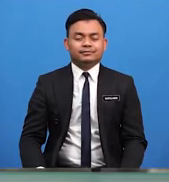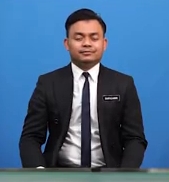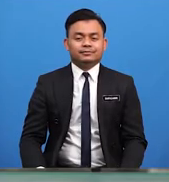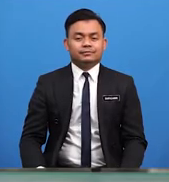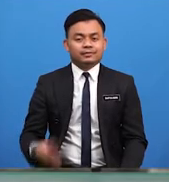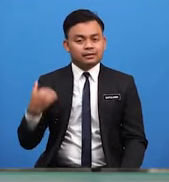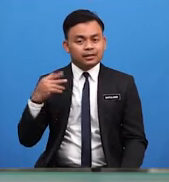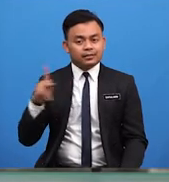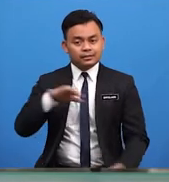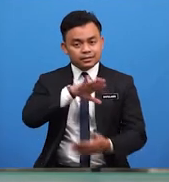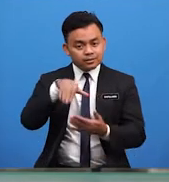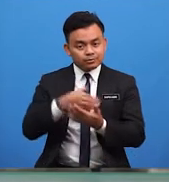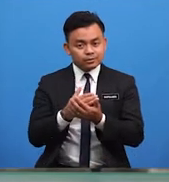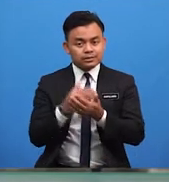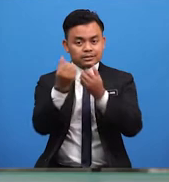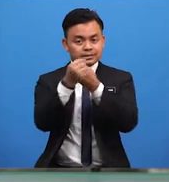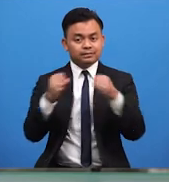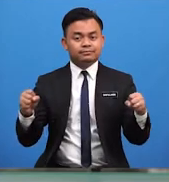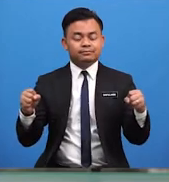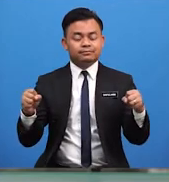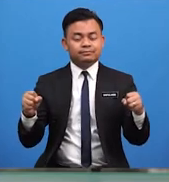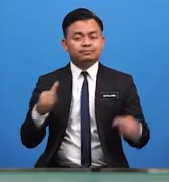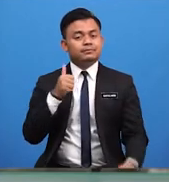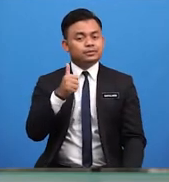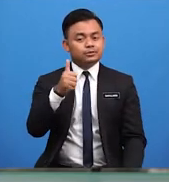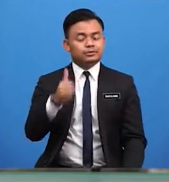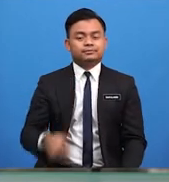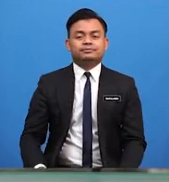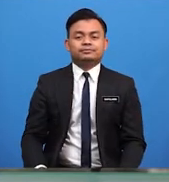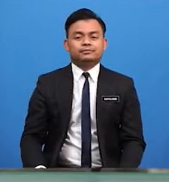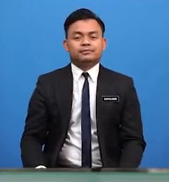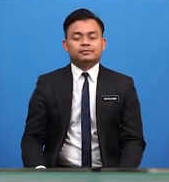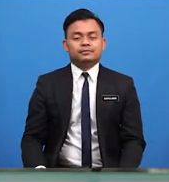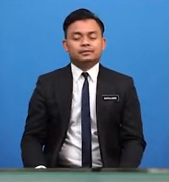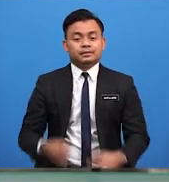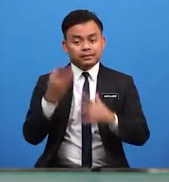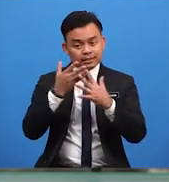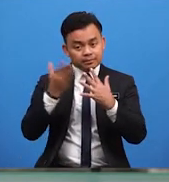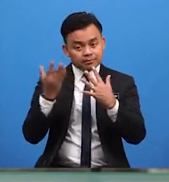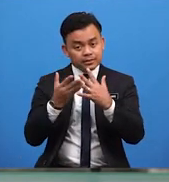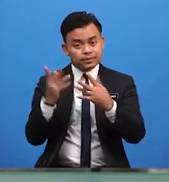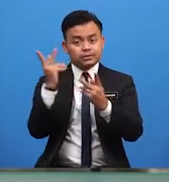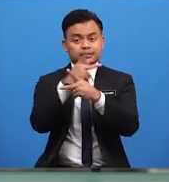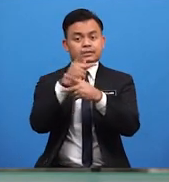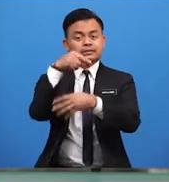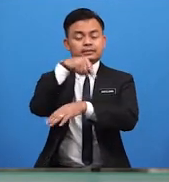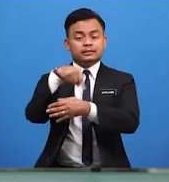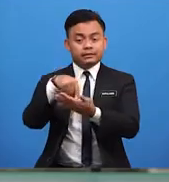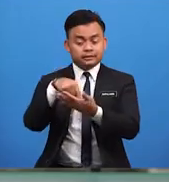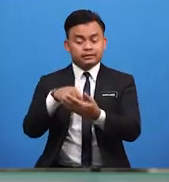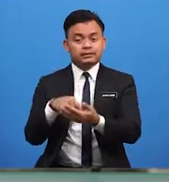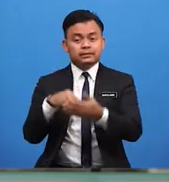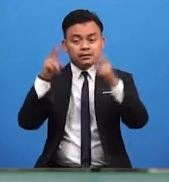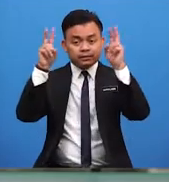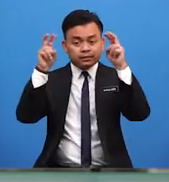Adakah murid-murid sudah bersedia? Bagus. Pada episod kali ini, tajuk